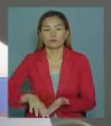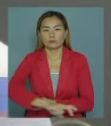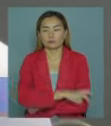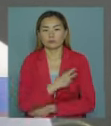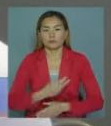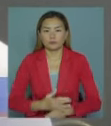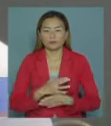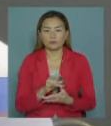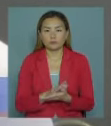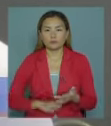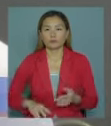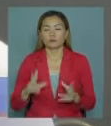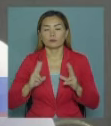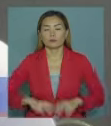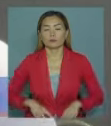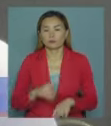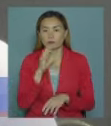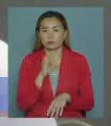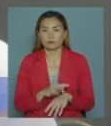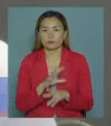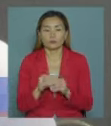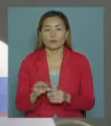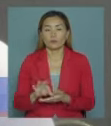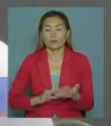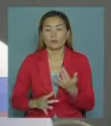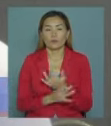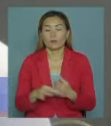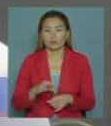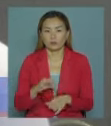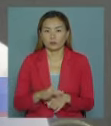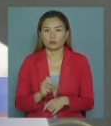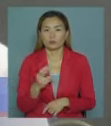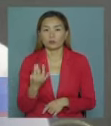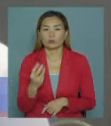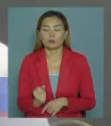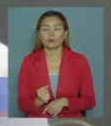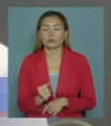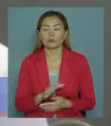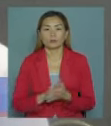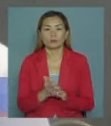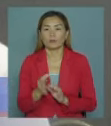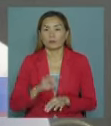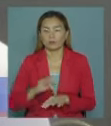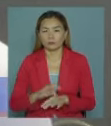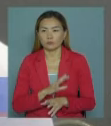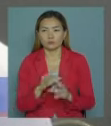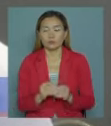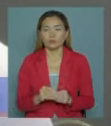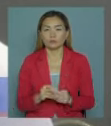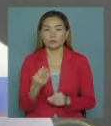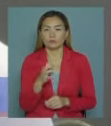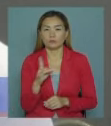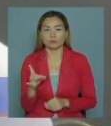врачу, сдать общий анализ крови. При обнаружении симптомов коклюша, глядя на состояние больного, через сдачу